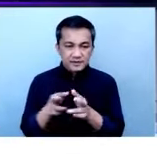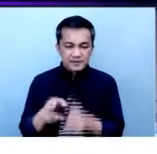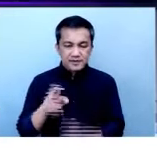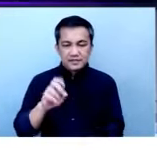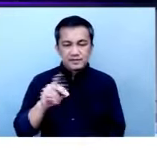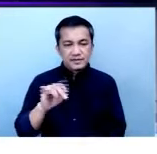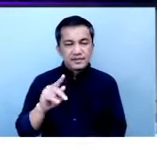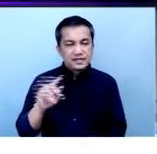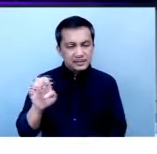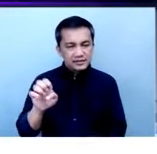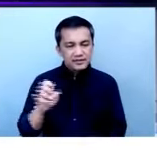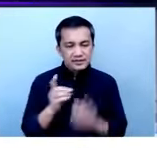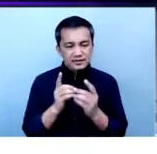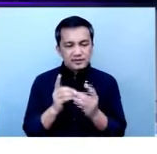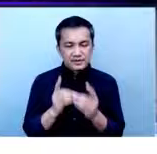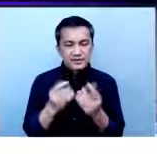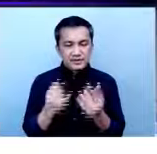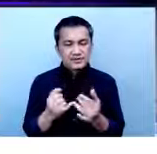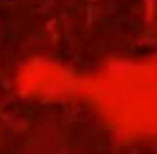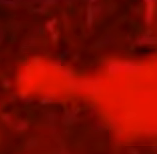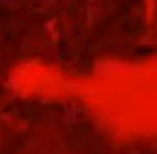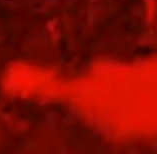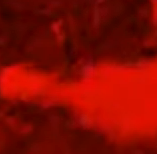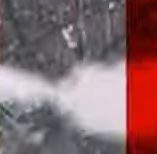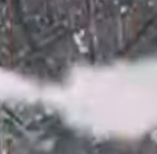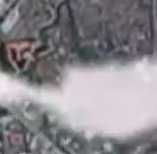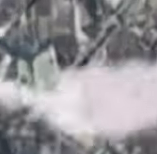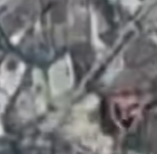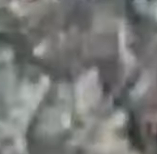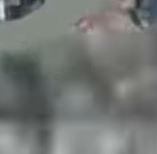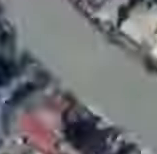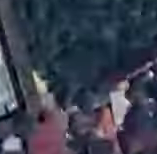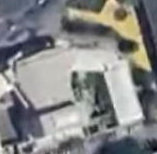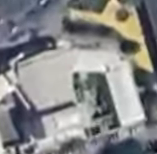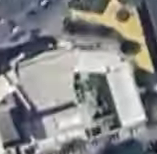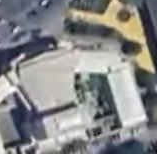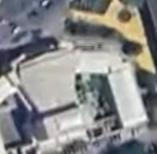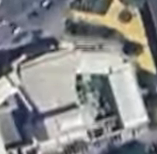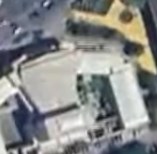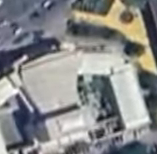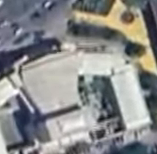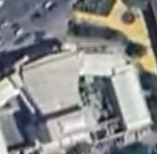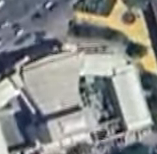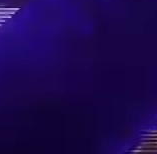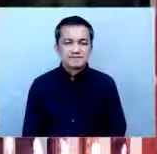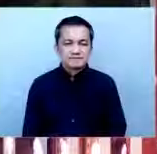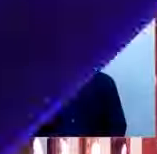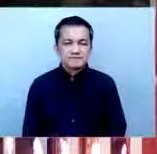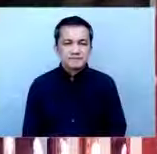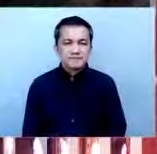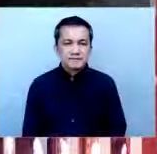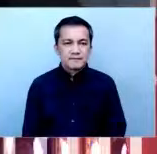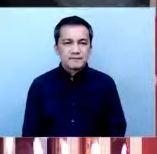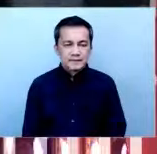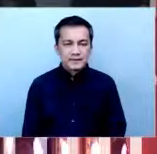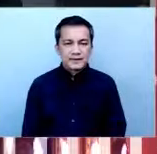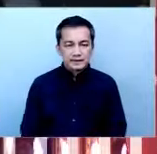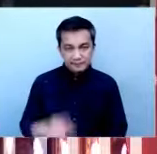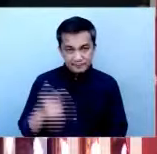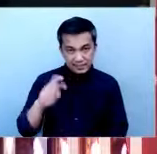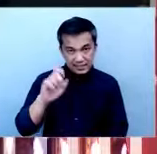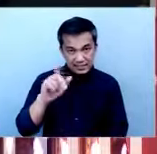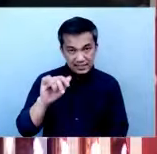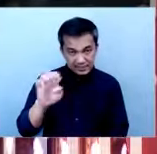para mag-date ngayong araw ng mga puso. At live mula sa Maynila, nasa frontline ng balitang yan si Elaine Fulgencio.